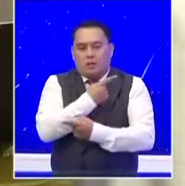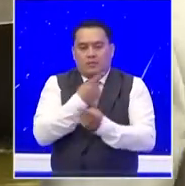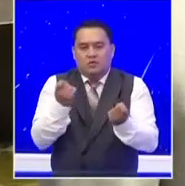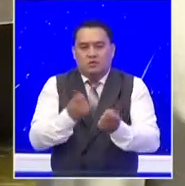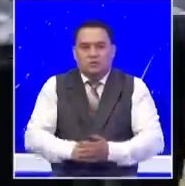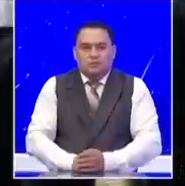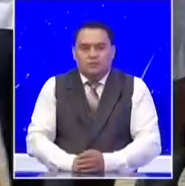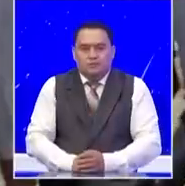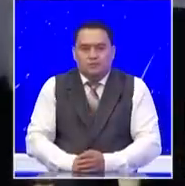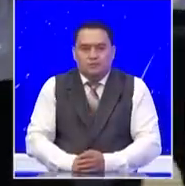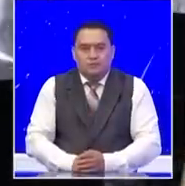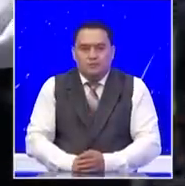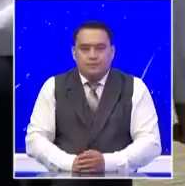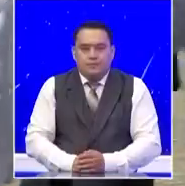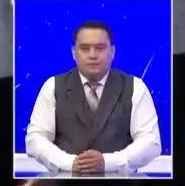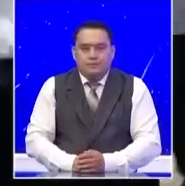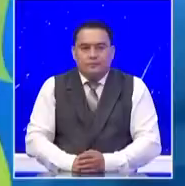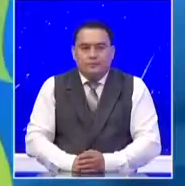акима области.